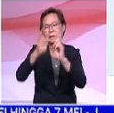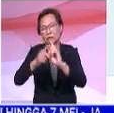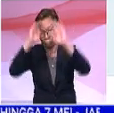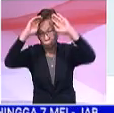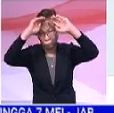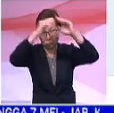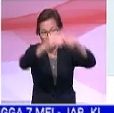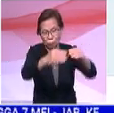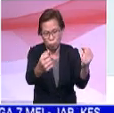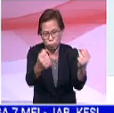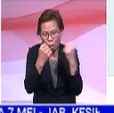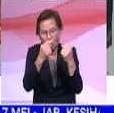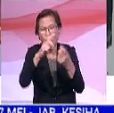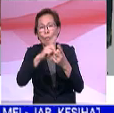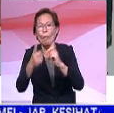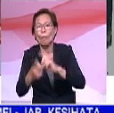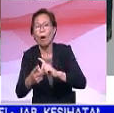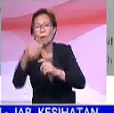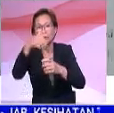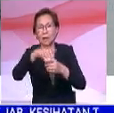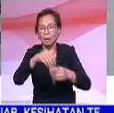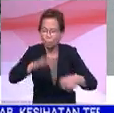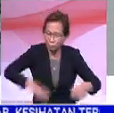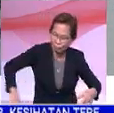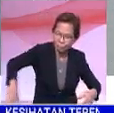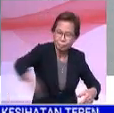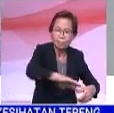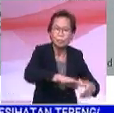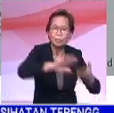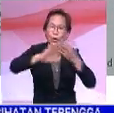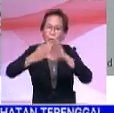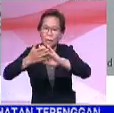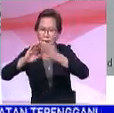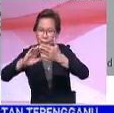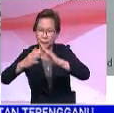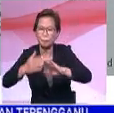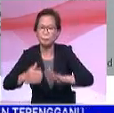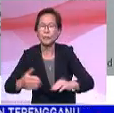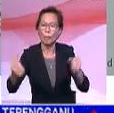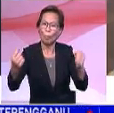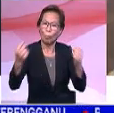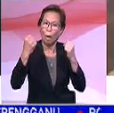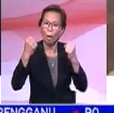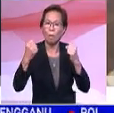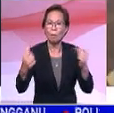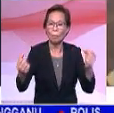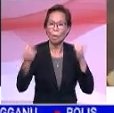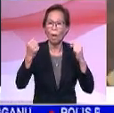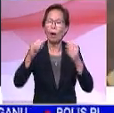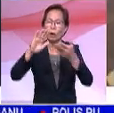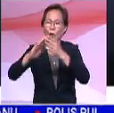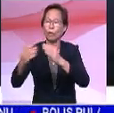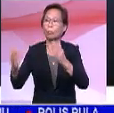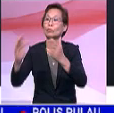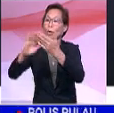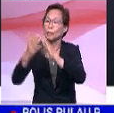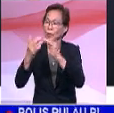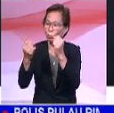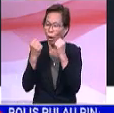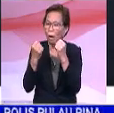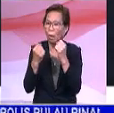penekanan terhadap pemerkasaan digital dalam kalangan komuniti. Memperkasakan komuniti itu dari